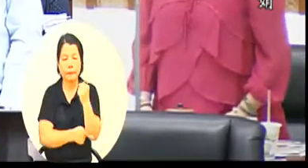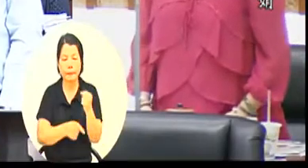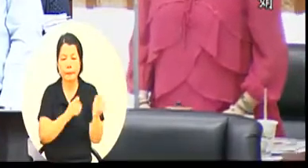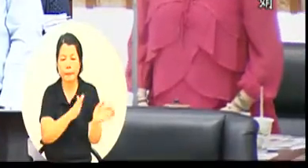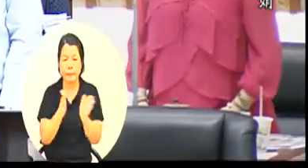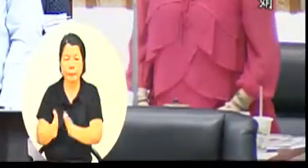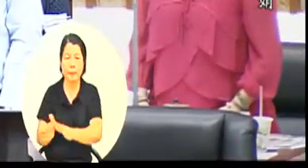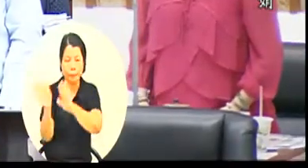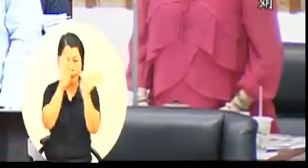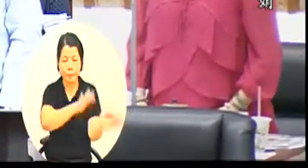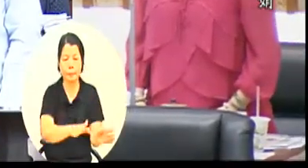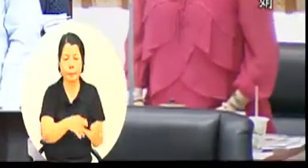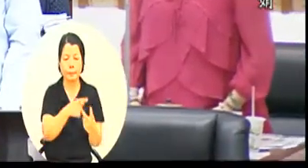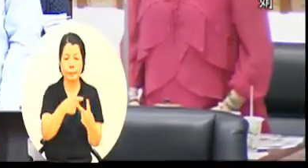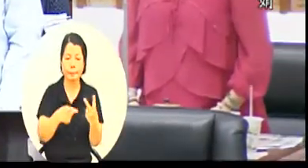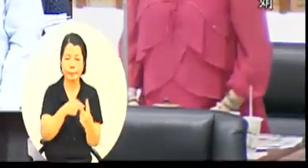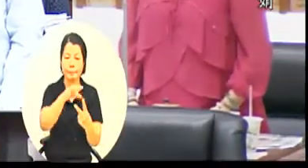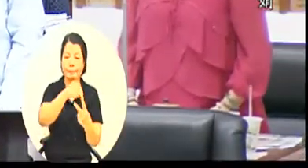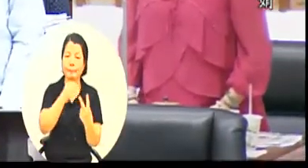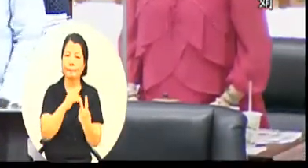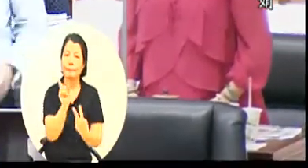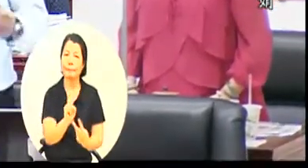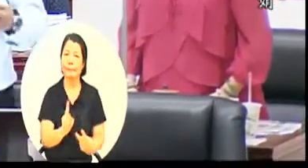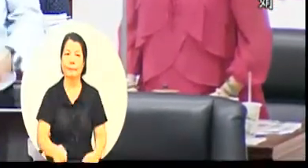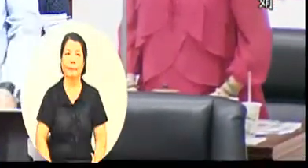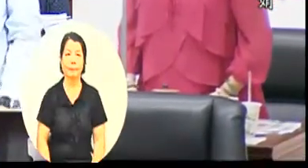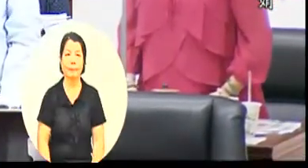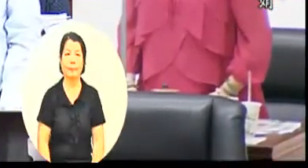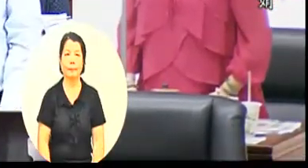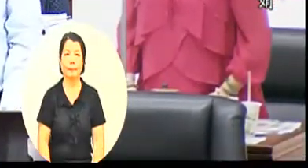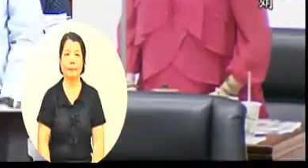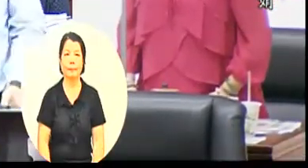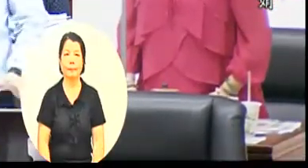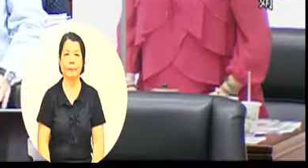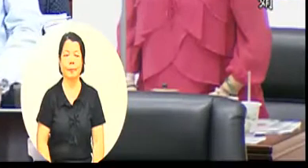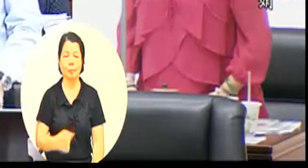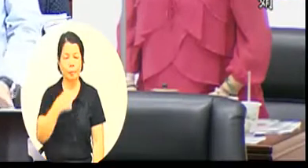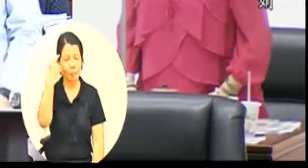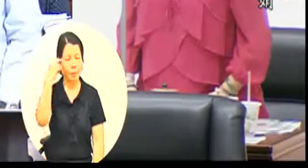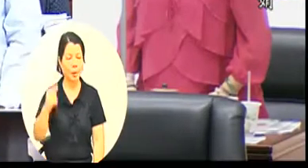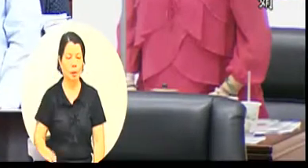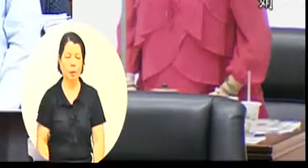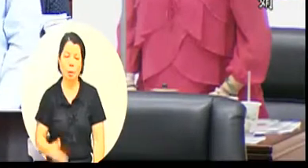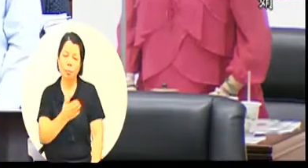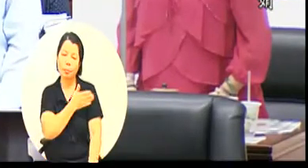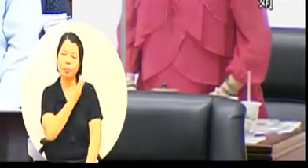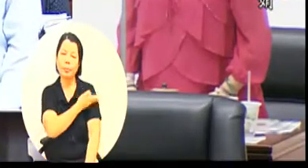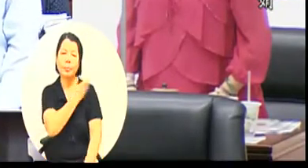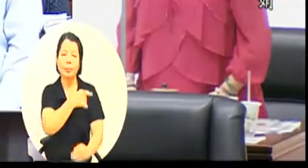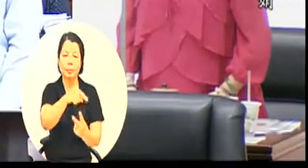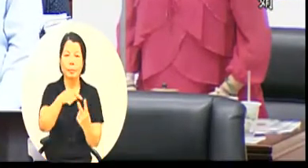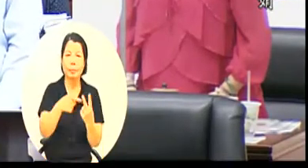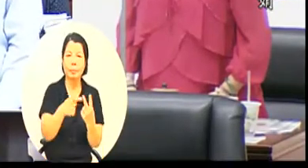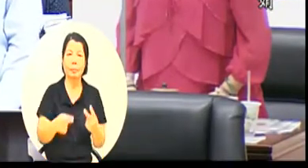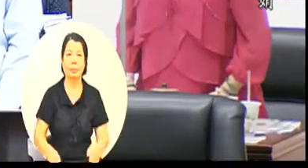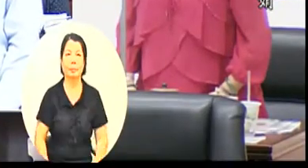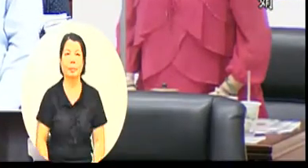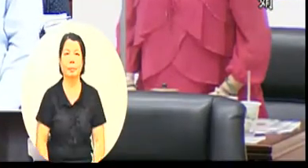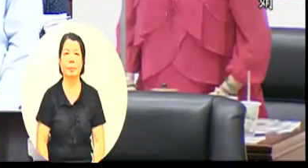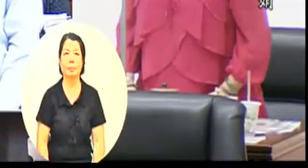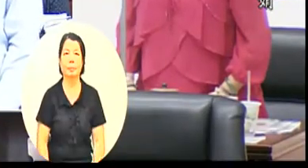单就好了。 谢谢主席。我想不管是情理情法法理情啦，基本上当然